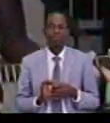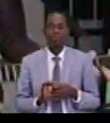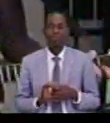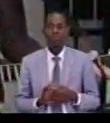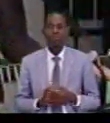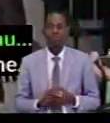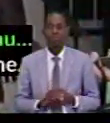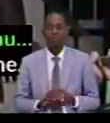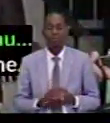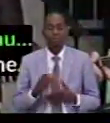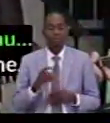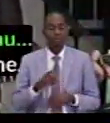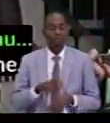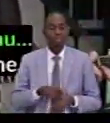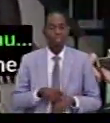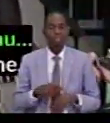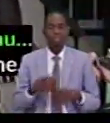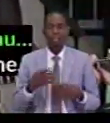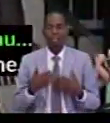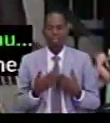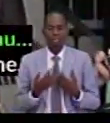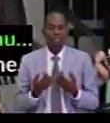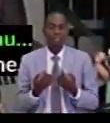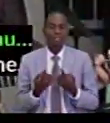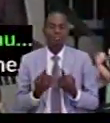Le temps est venu,